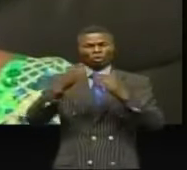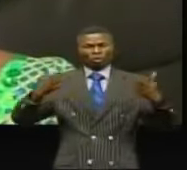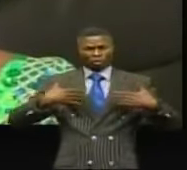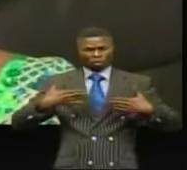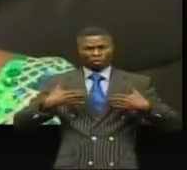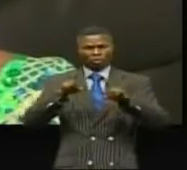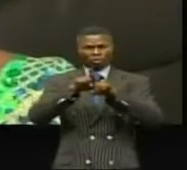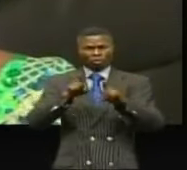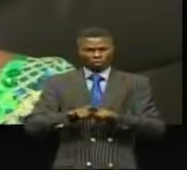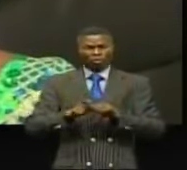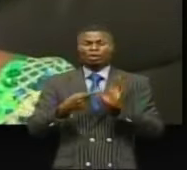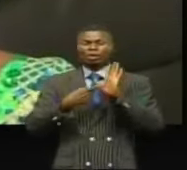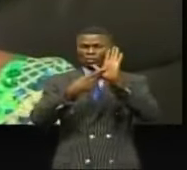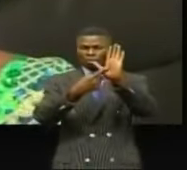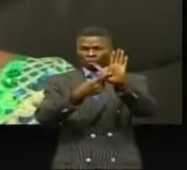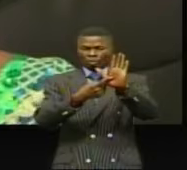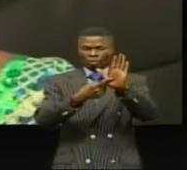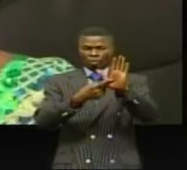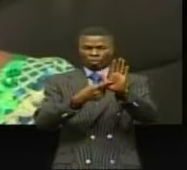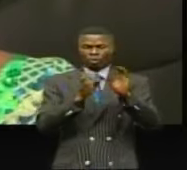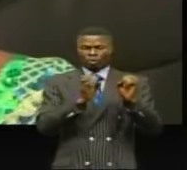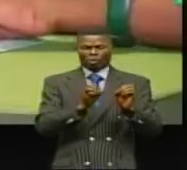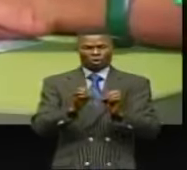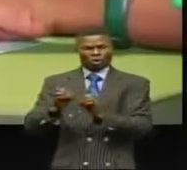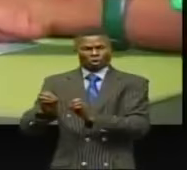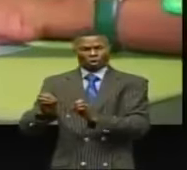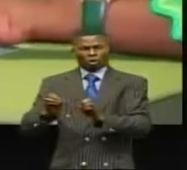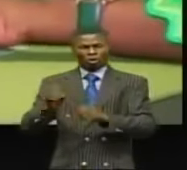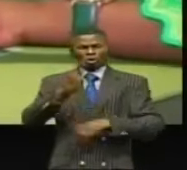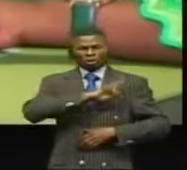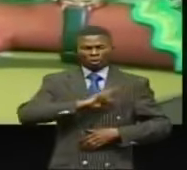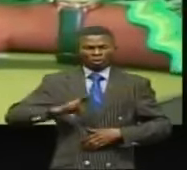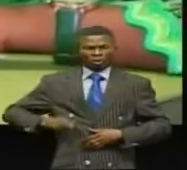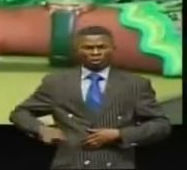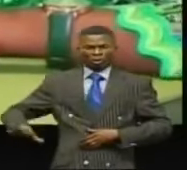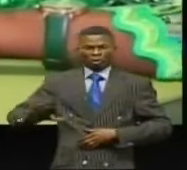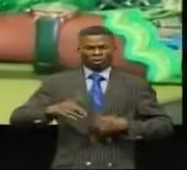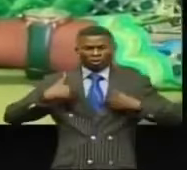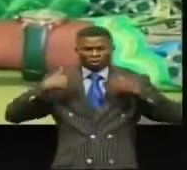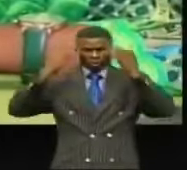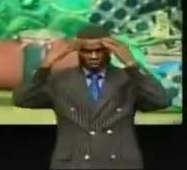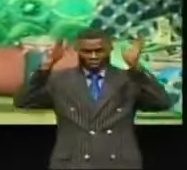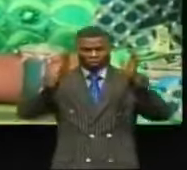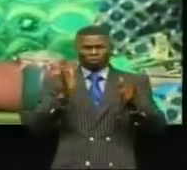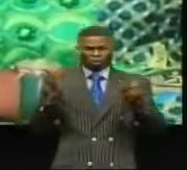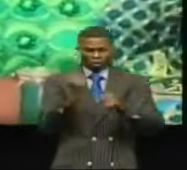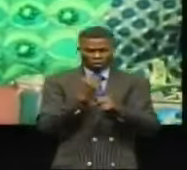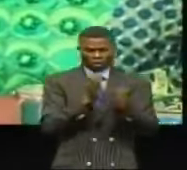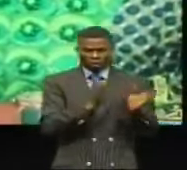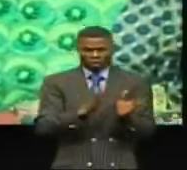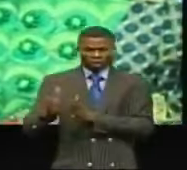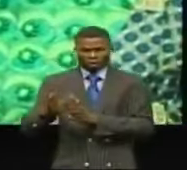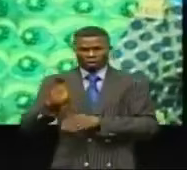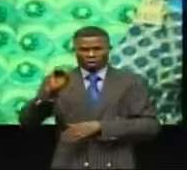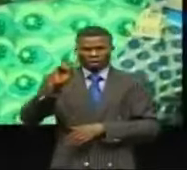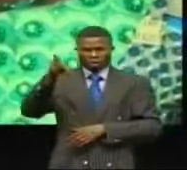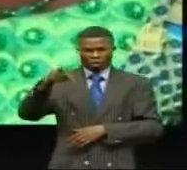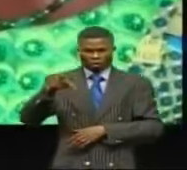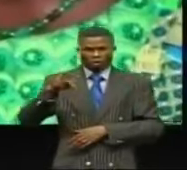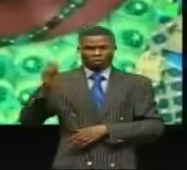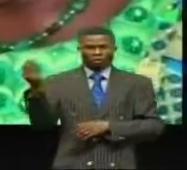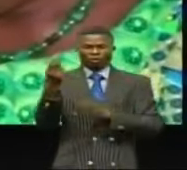que l'a démontré la co-organisation avec la République arabe d'Égypte des travaux préparatoires de la COP 27 à Yangambi